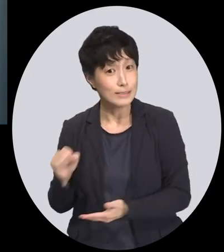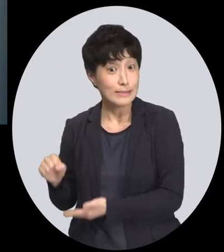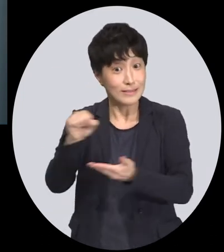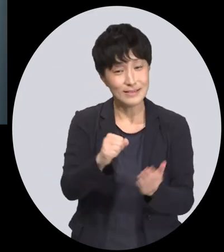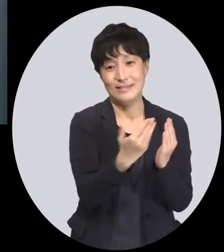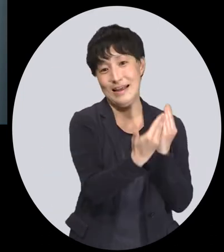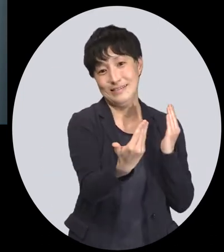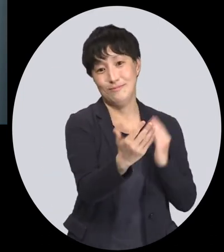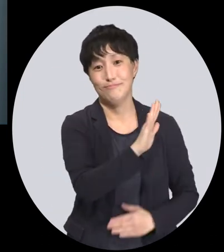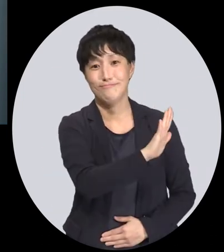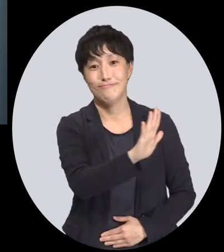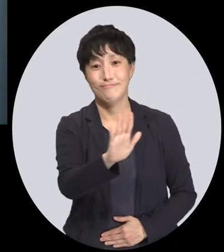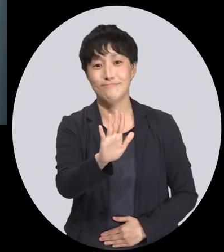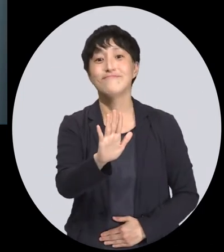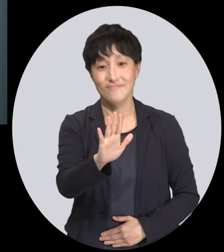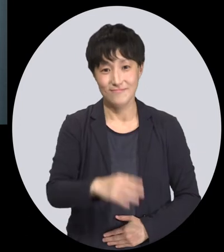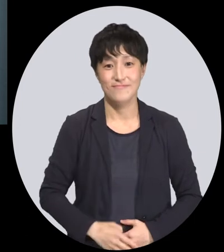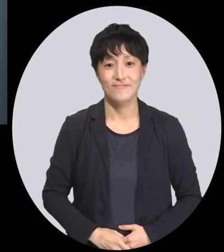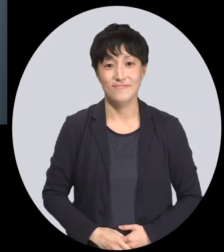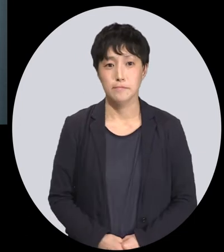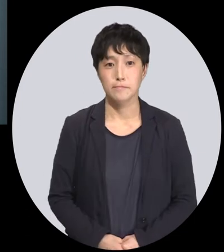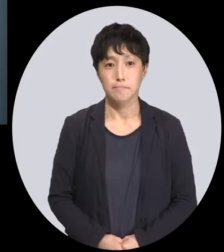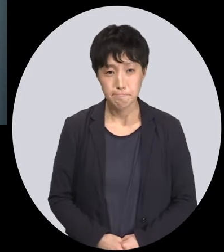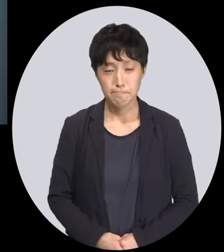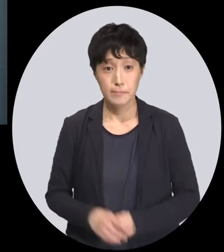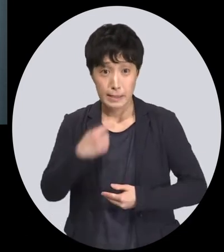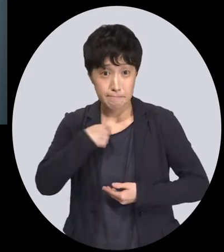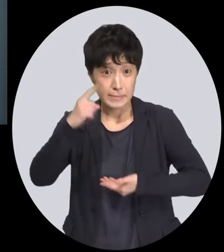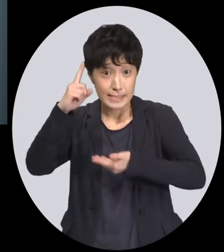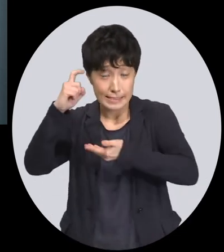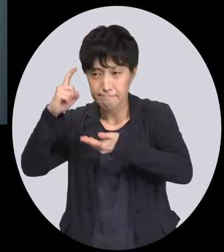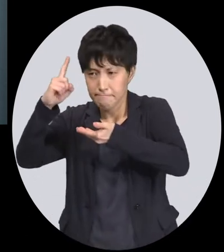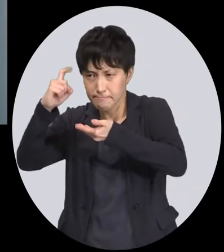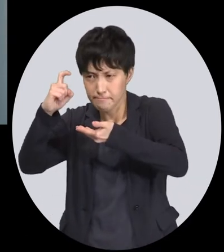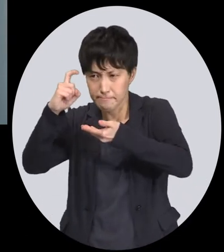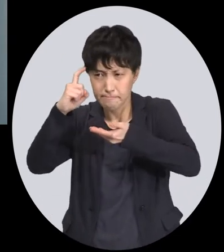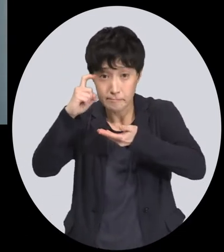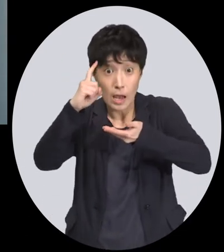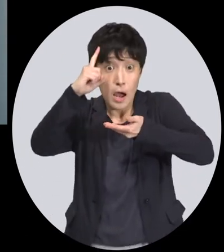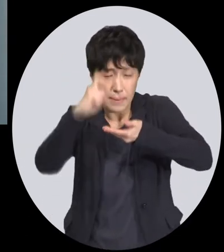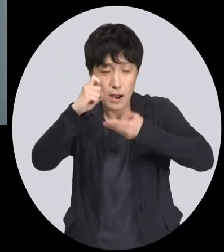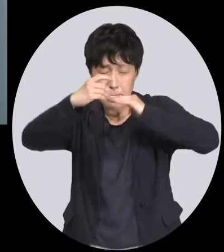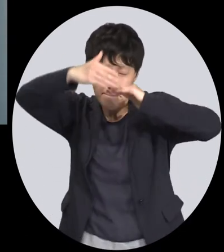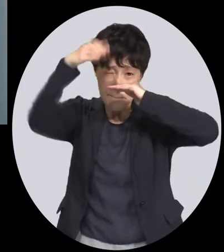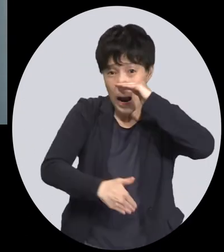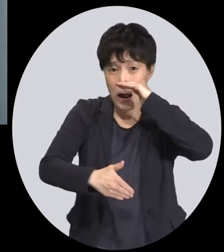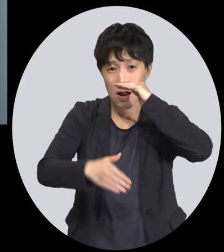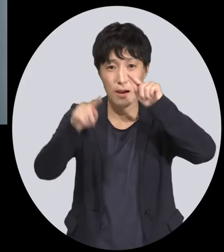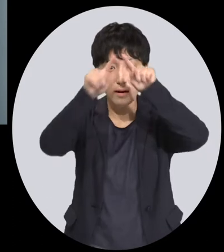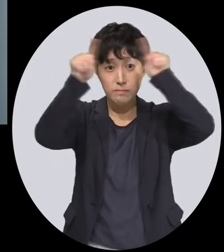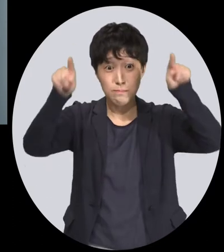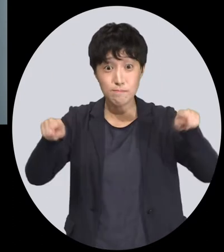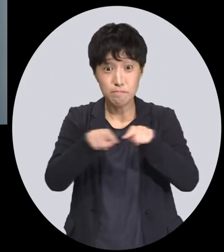ざっと展示しています内容はそうですね私が本格的な作品ですね大きな作品